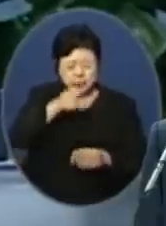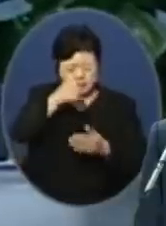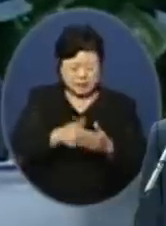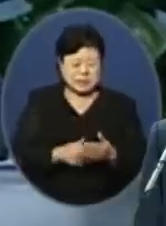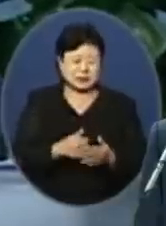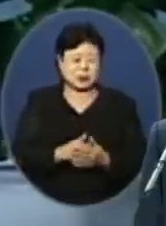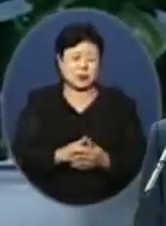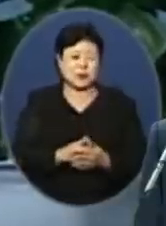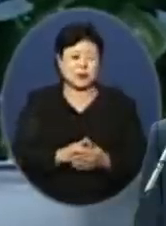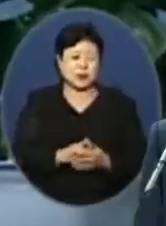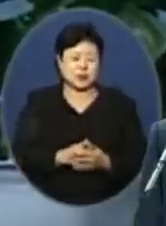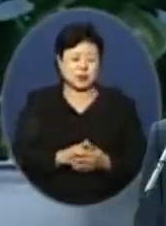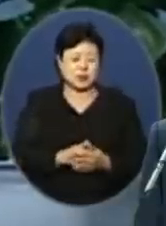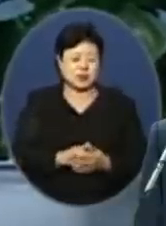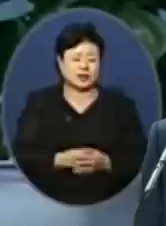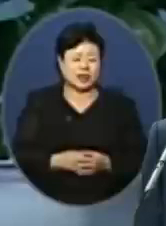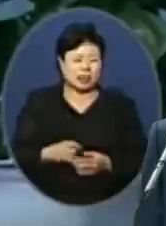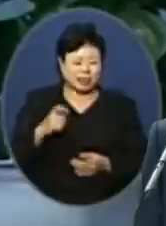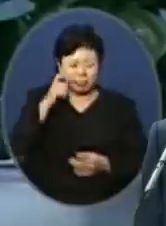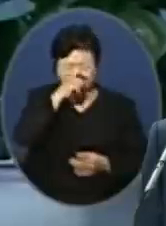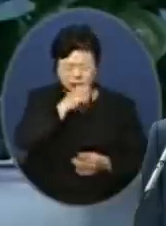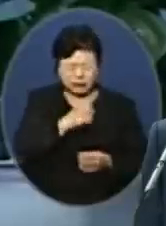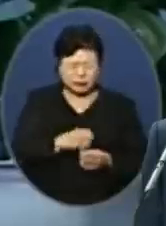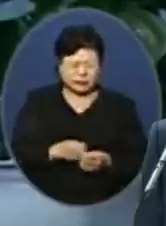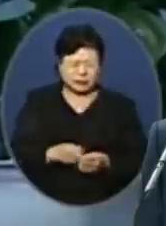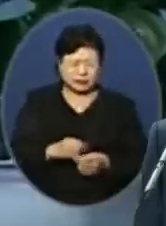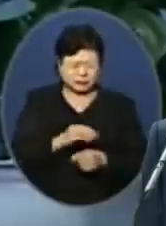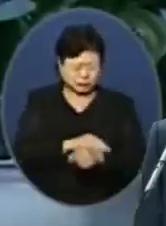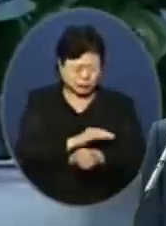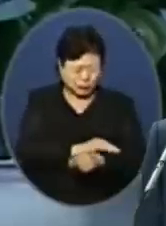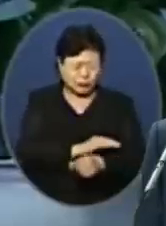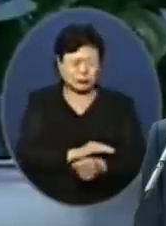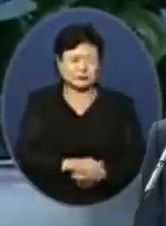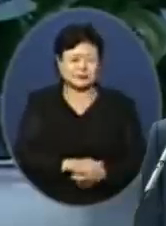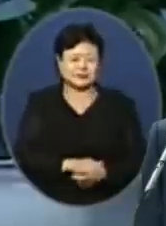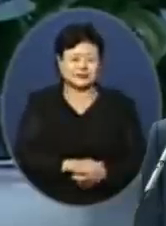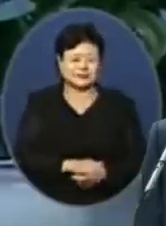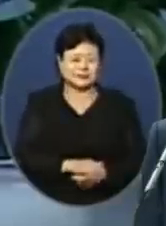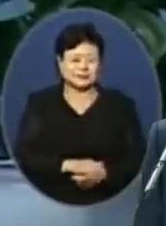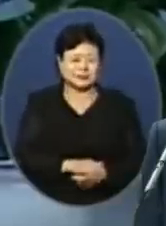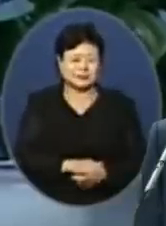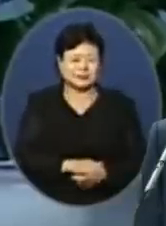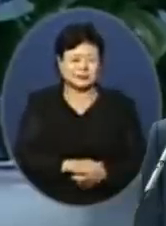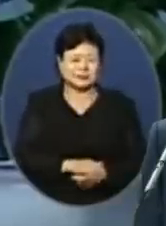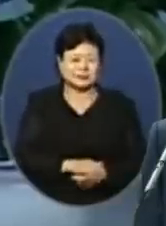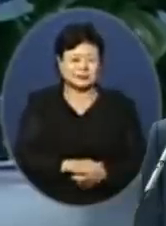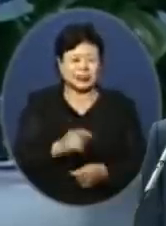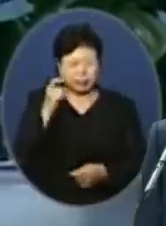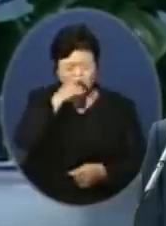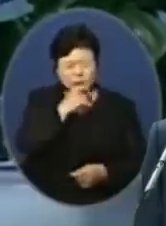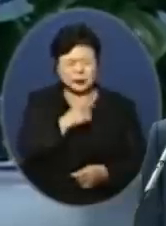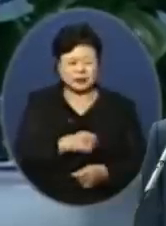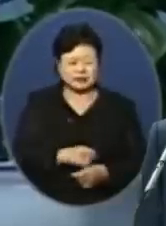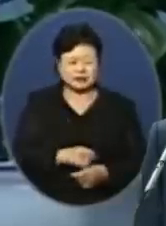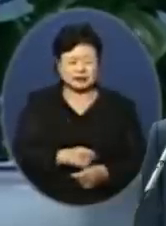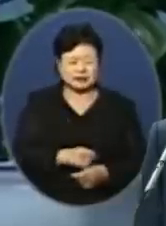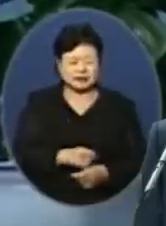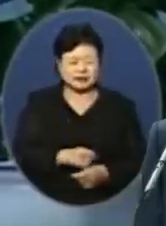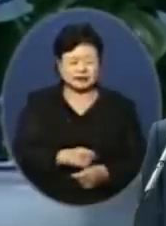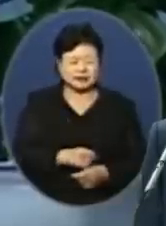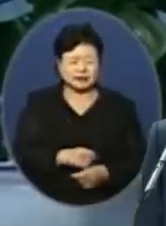하고 티끌에 먼지가 묻기도 하고 그렇다고 진흙에 빠졌다고 그곳에서 안 가고